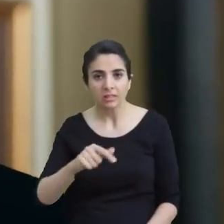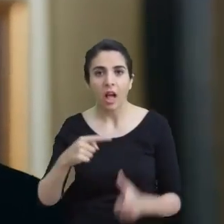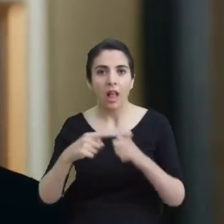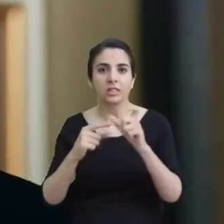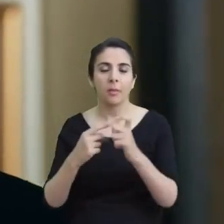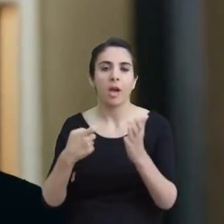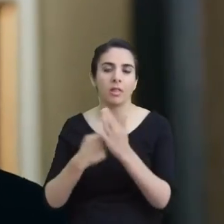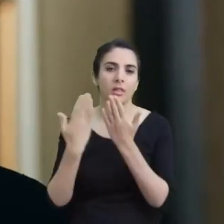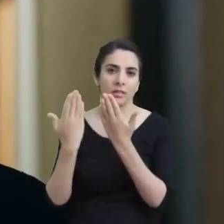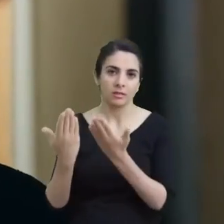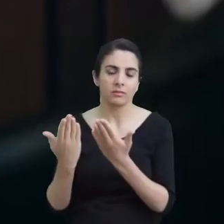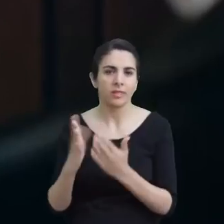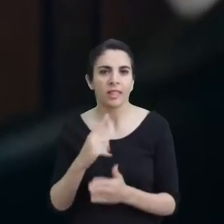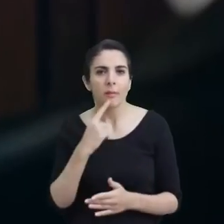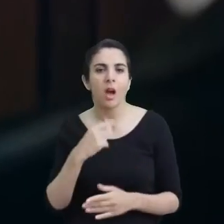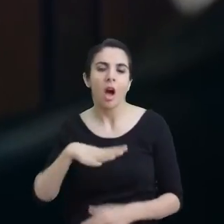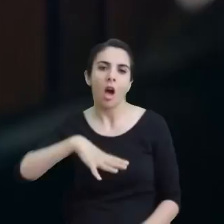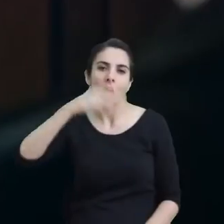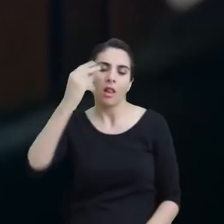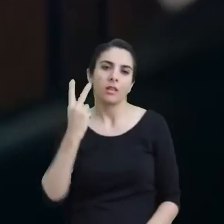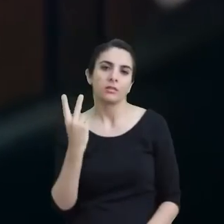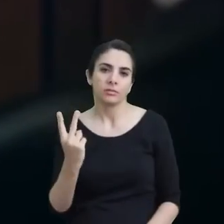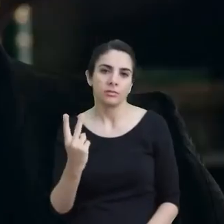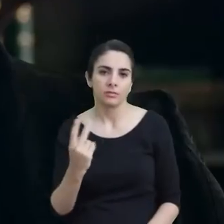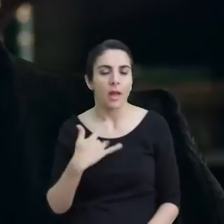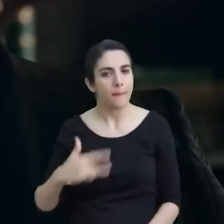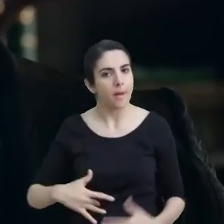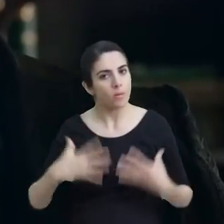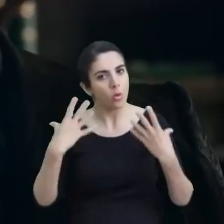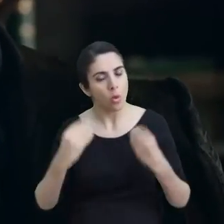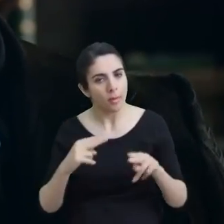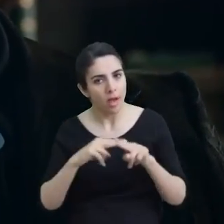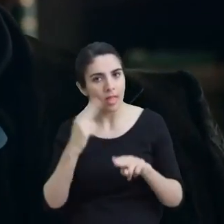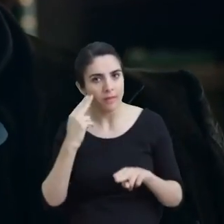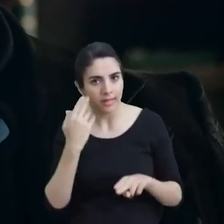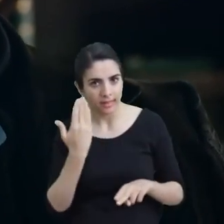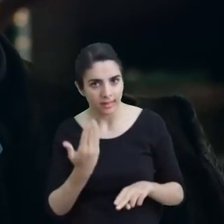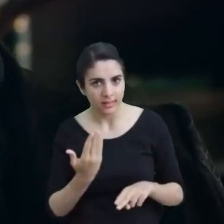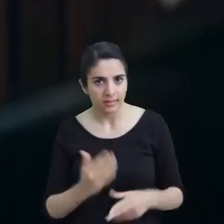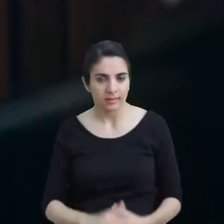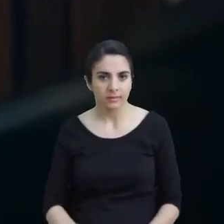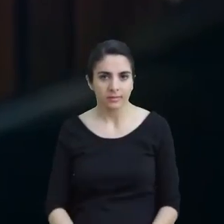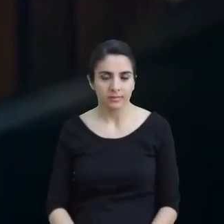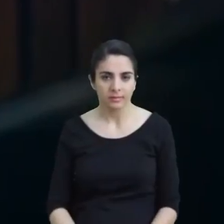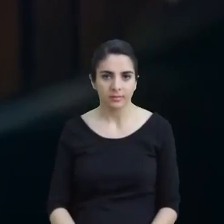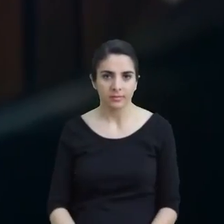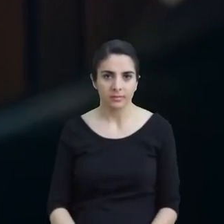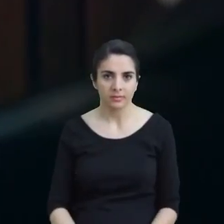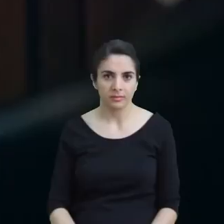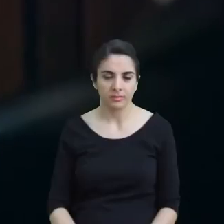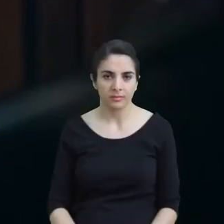Hırsızımız El Şebiha. Yani hayalet. Müşerref oldum Kadı Efendi.